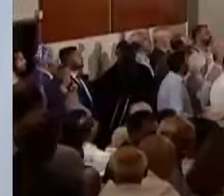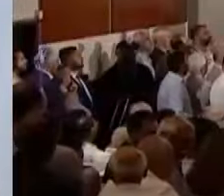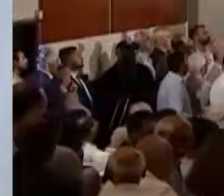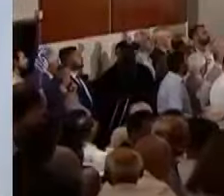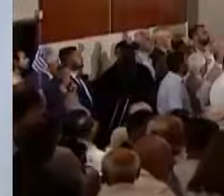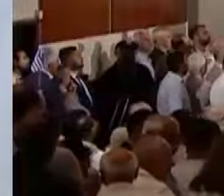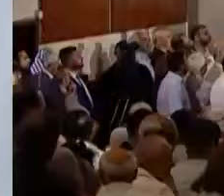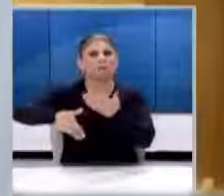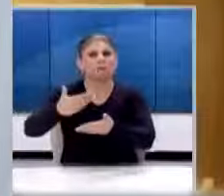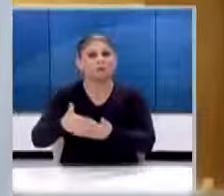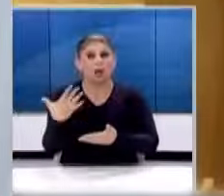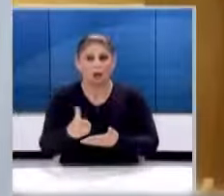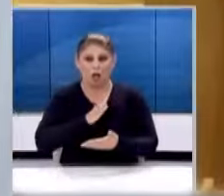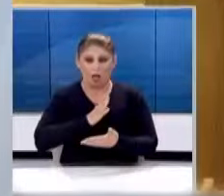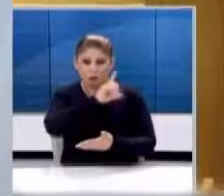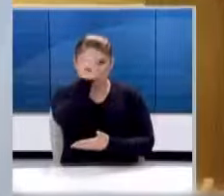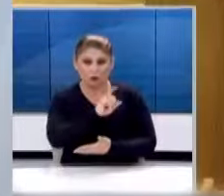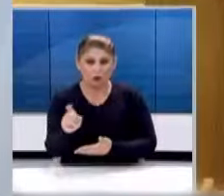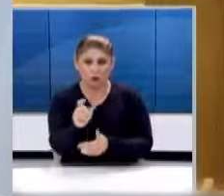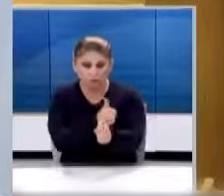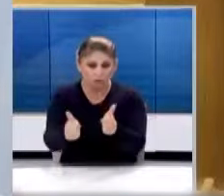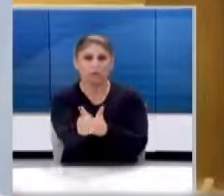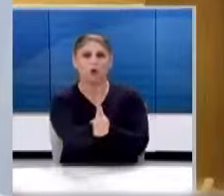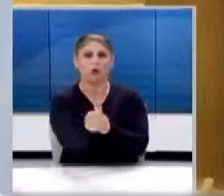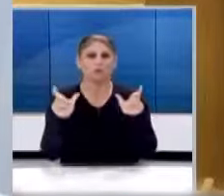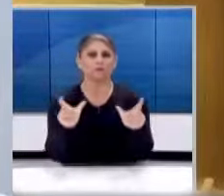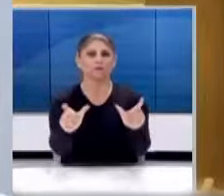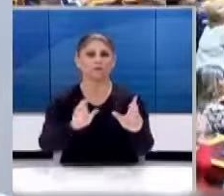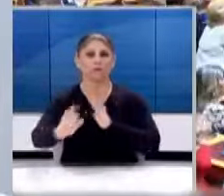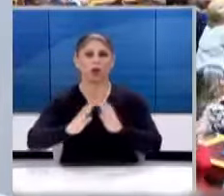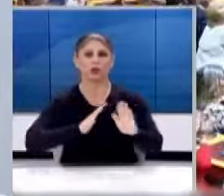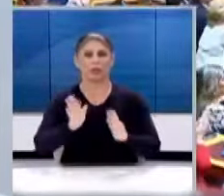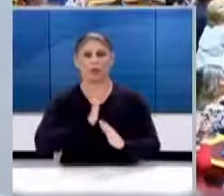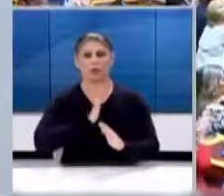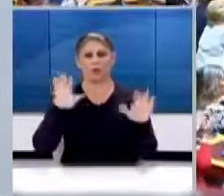αναδιάταξη στο πολιτικό σκηνικό. Πώς ακριβώς την εννοείτε?